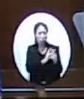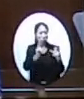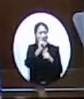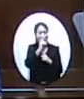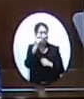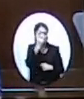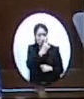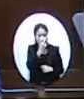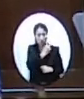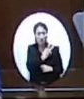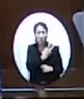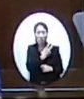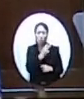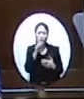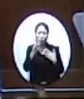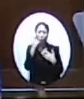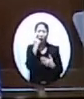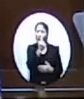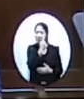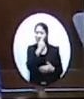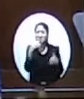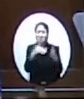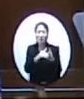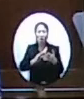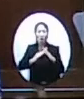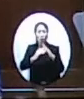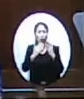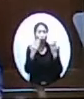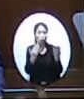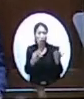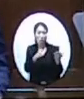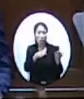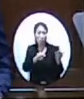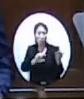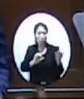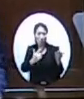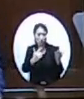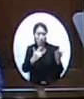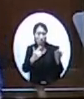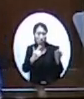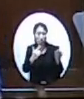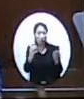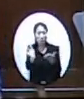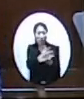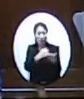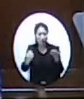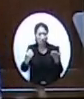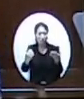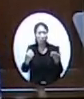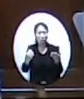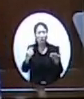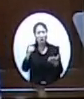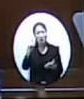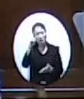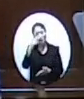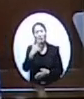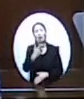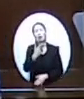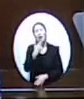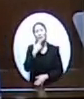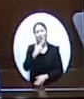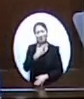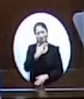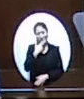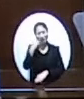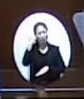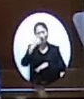조사하거나 기항인된 건축물의 성면 제거 계획을 전혀 수립하지